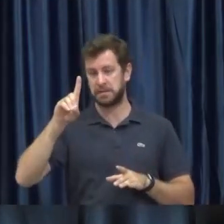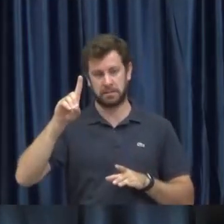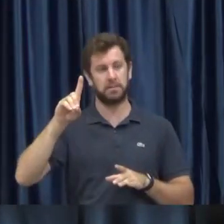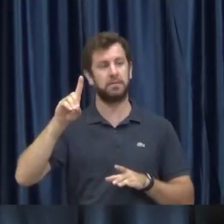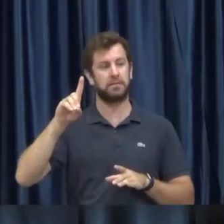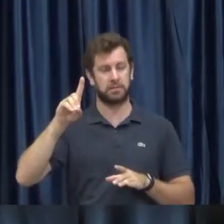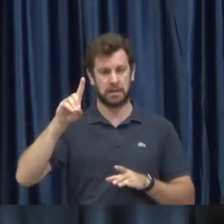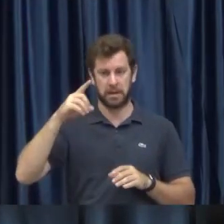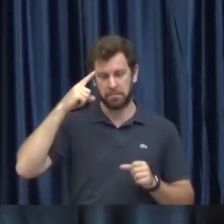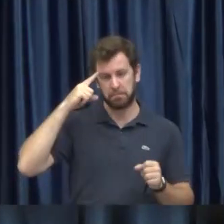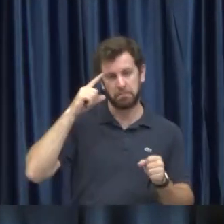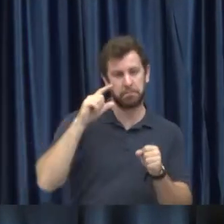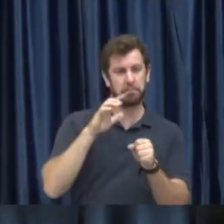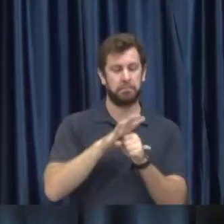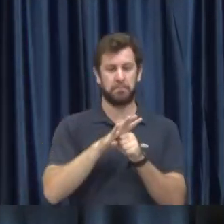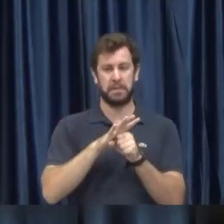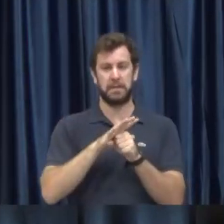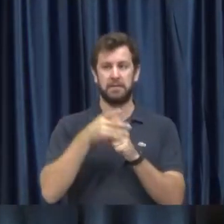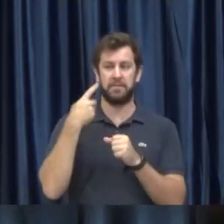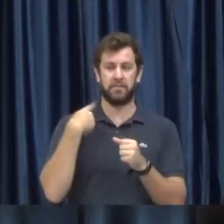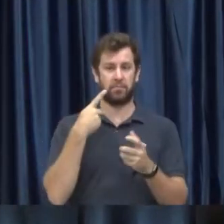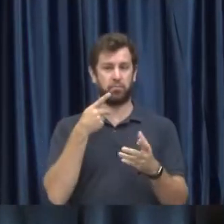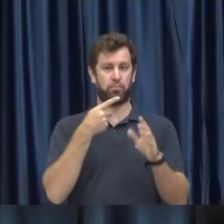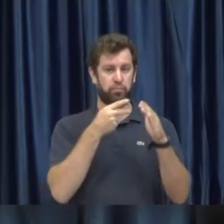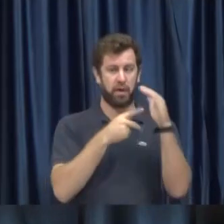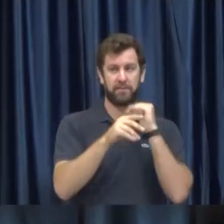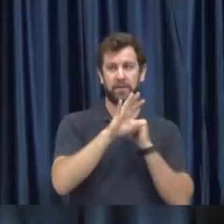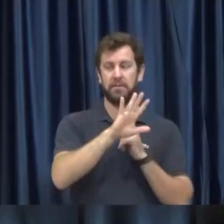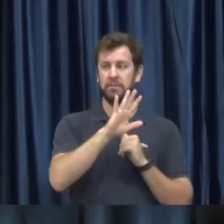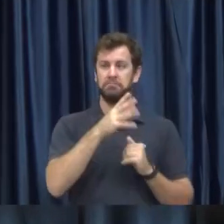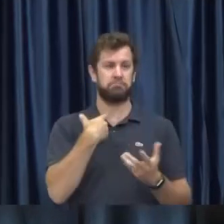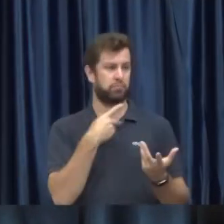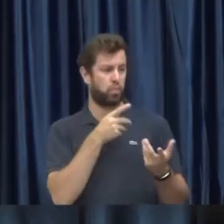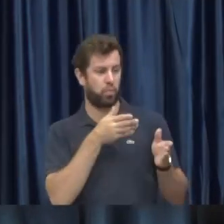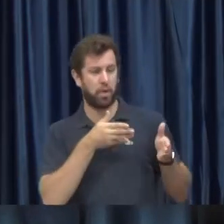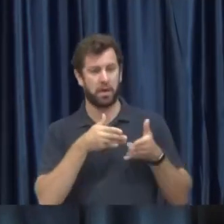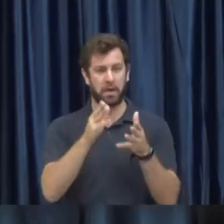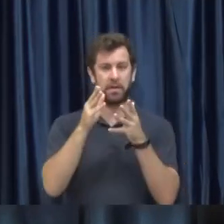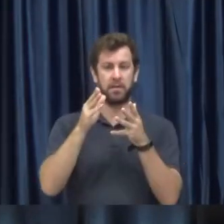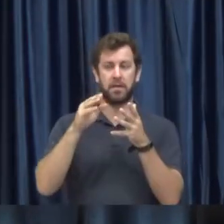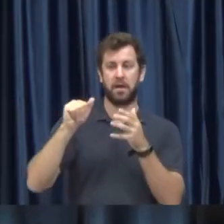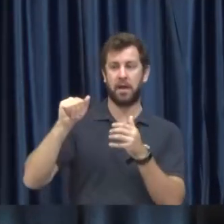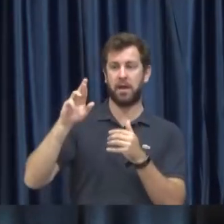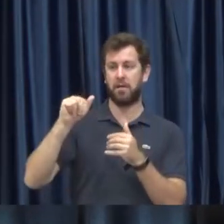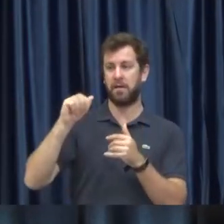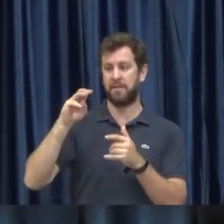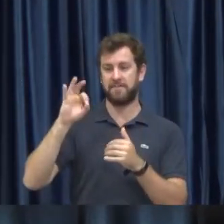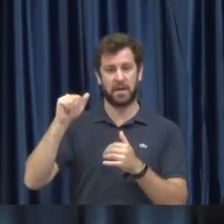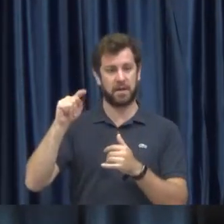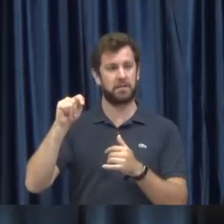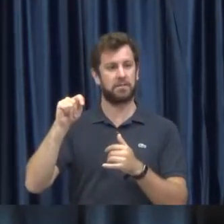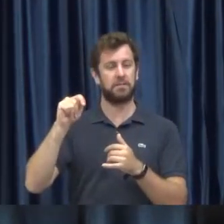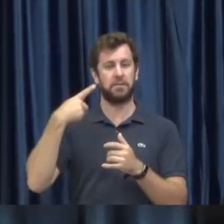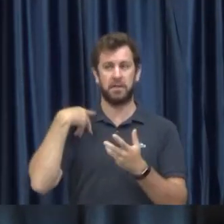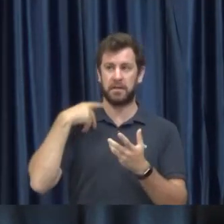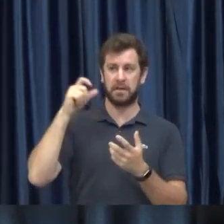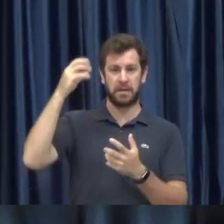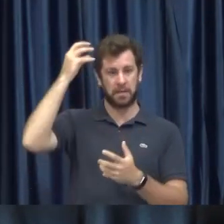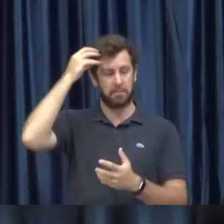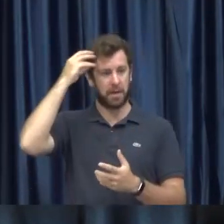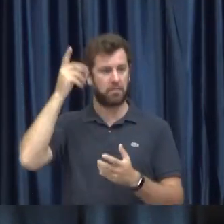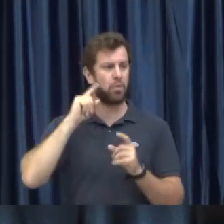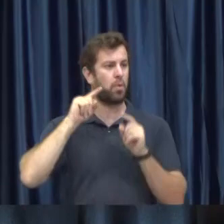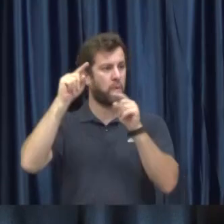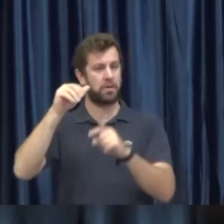that according to the traditions of the Prophet ﷺ, that the Arafat is when the Imam and the Hujjaj are in